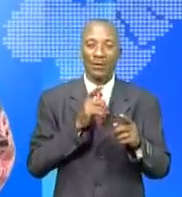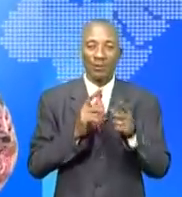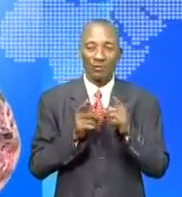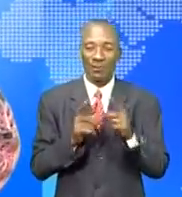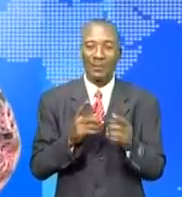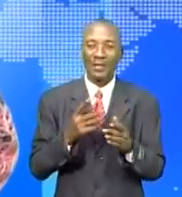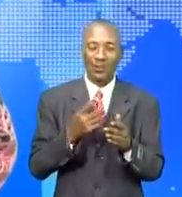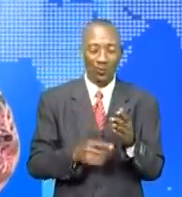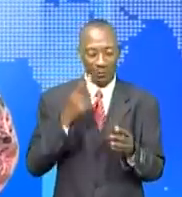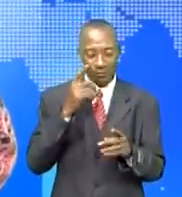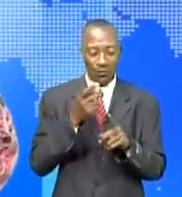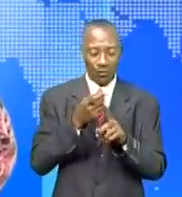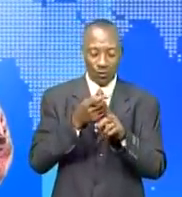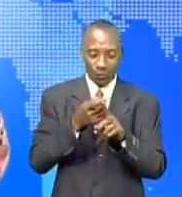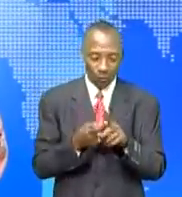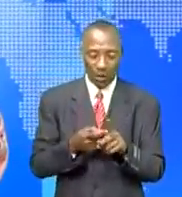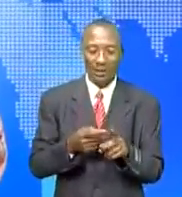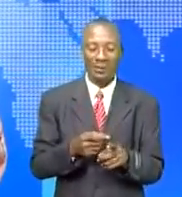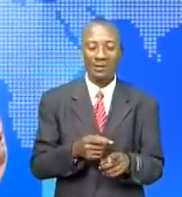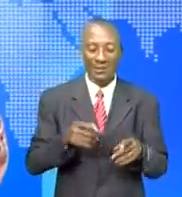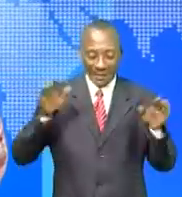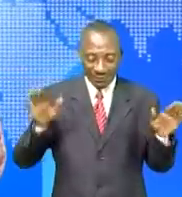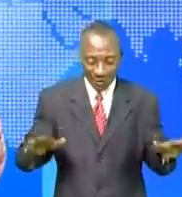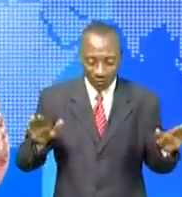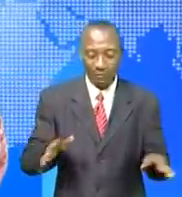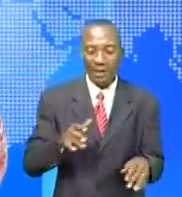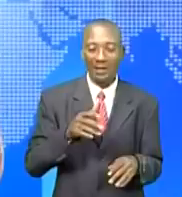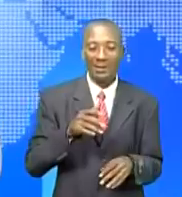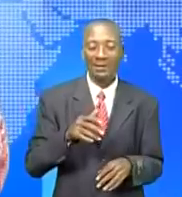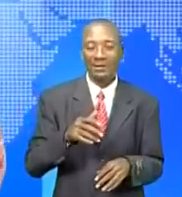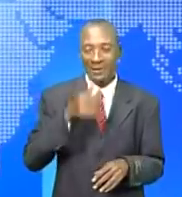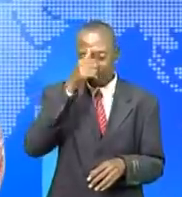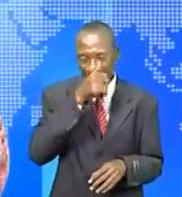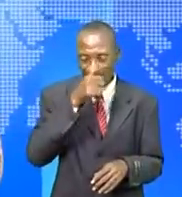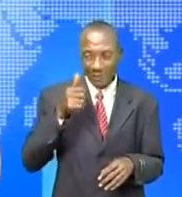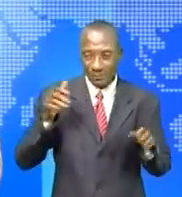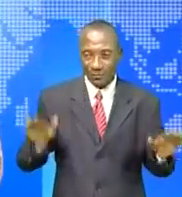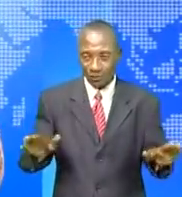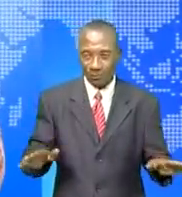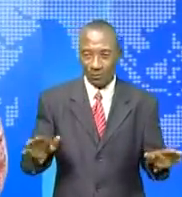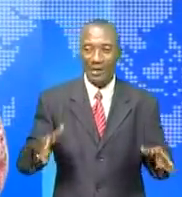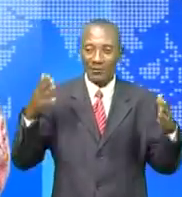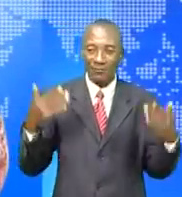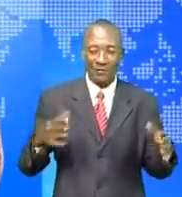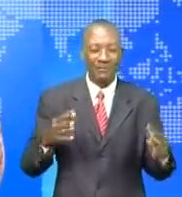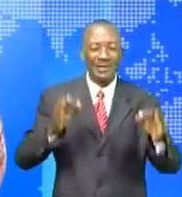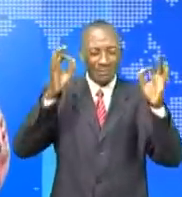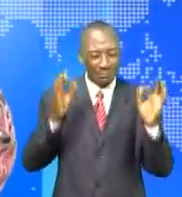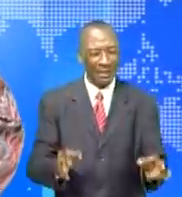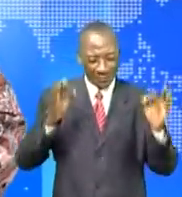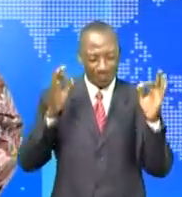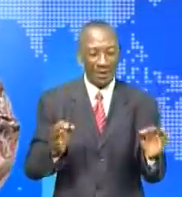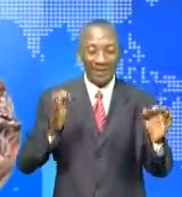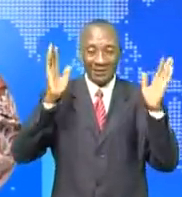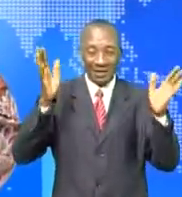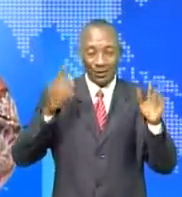Ramadan a préoccupé les autorités du pays qui se sont réunies autour du vice-premier ministre en charge de l'environnement, Yves